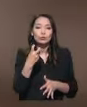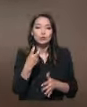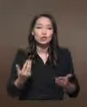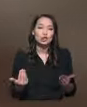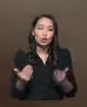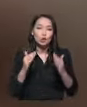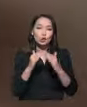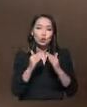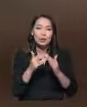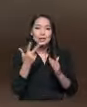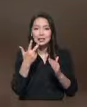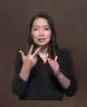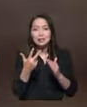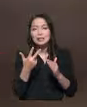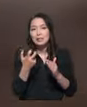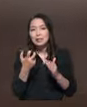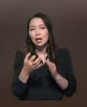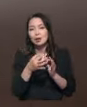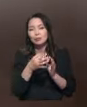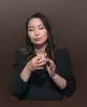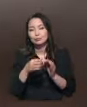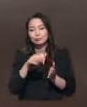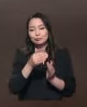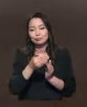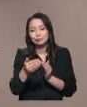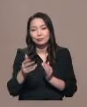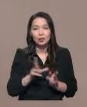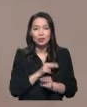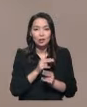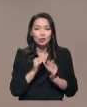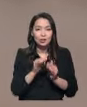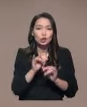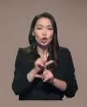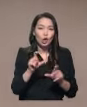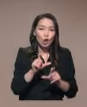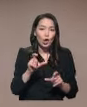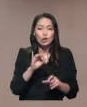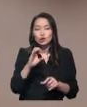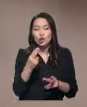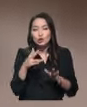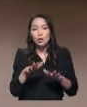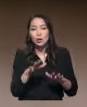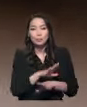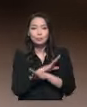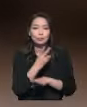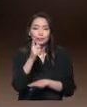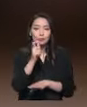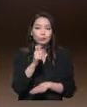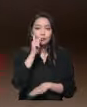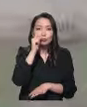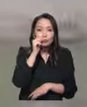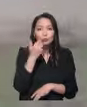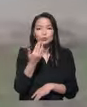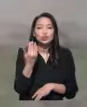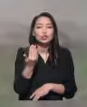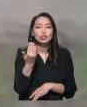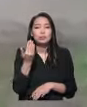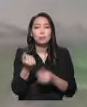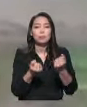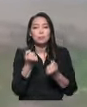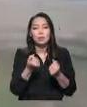домов, 300 придворовых участков, несколько школ и социальных объектов. Погибли 2 человека. Мужчина, чью машину накрыл